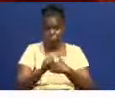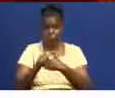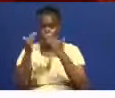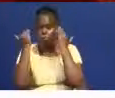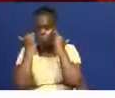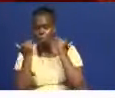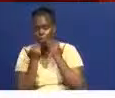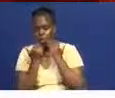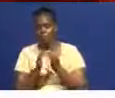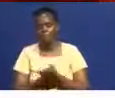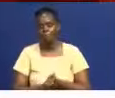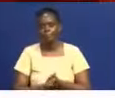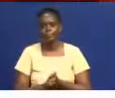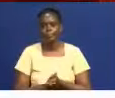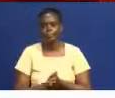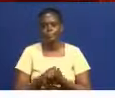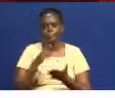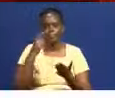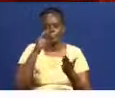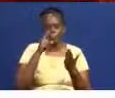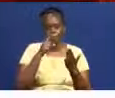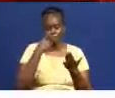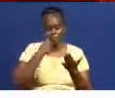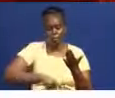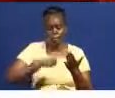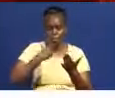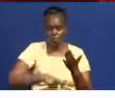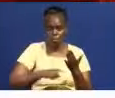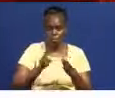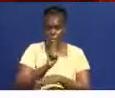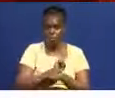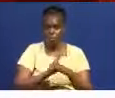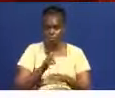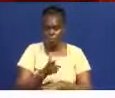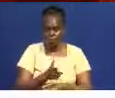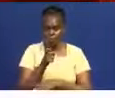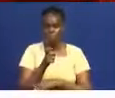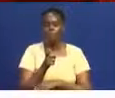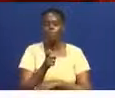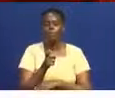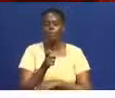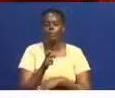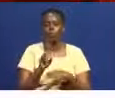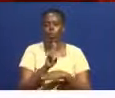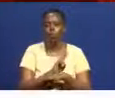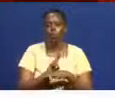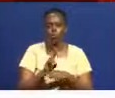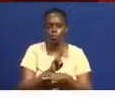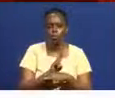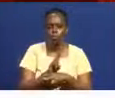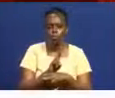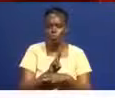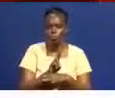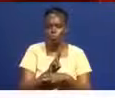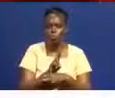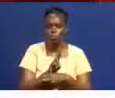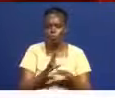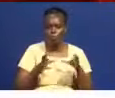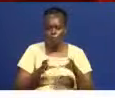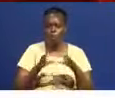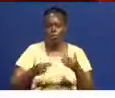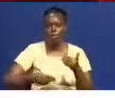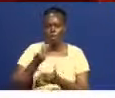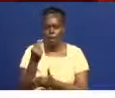kotini, wachajiwe na makosa ya kutumia bunduki ama kutumia nguvu